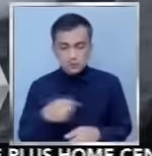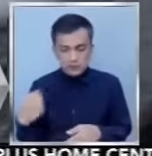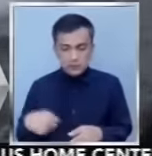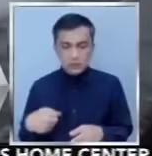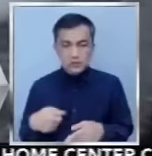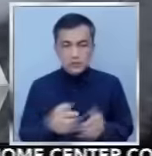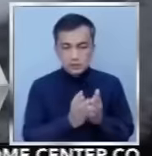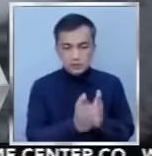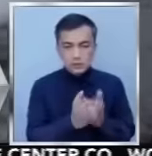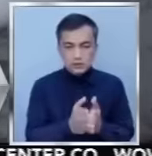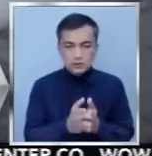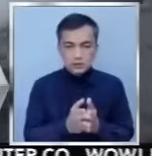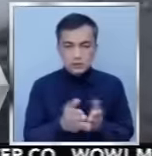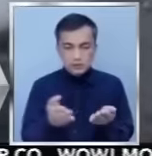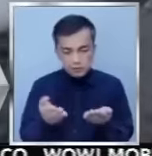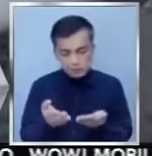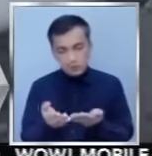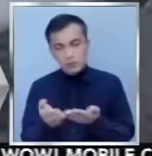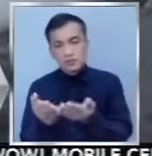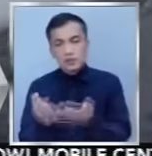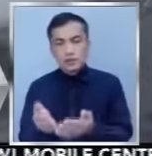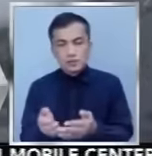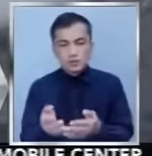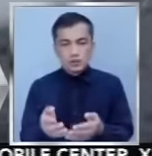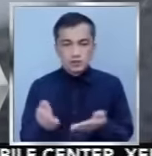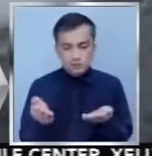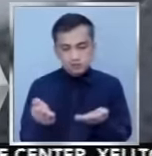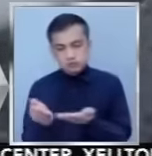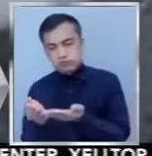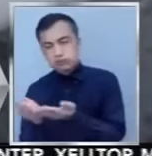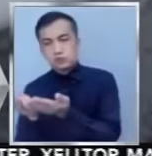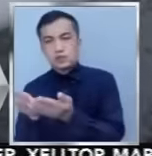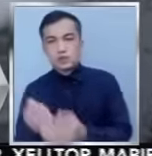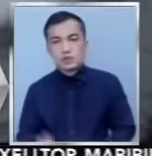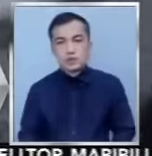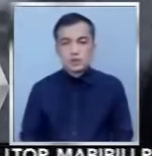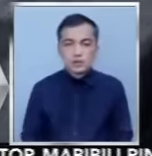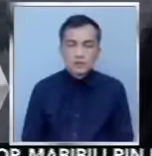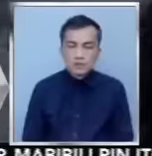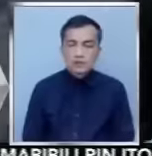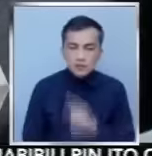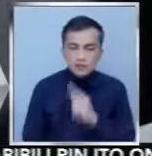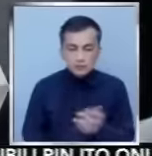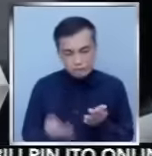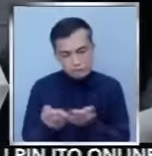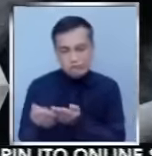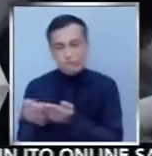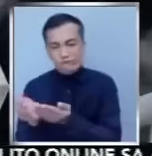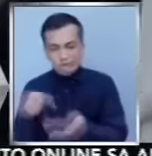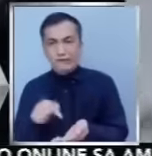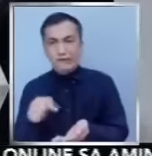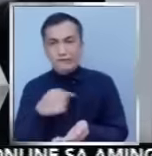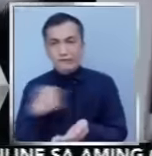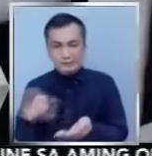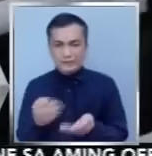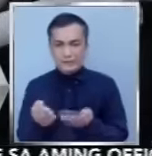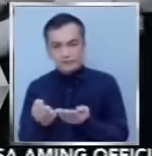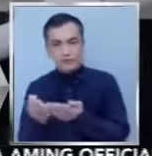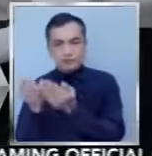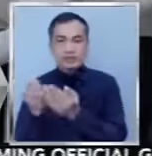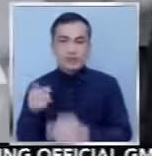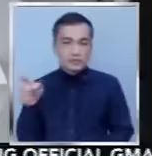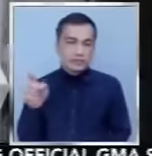ah na talagang ah n gumilid diyan ah talagang siniksik yung kanilang ah barko diyan at yun nga